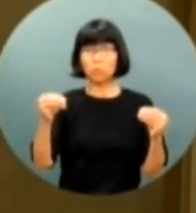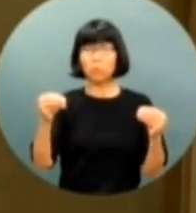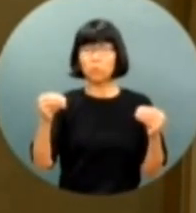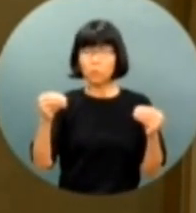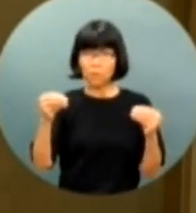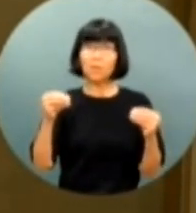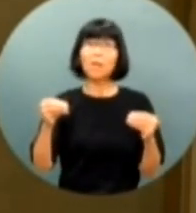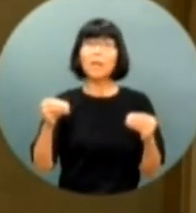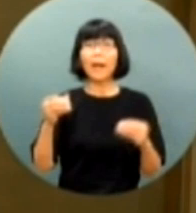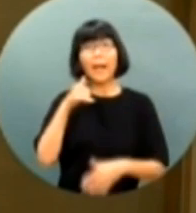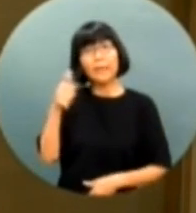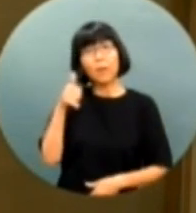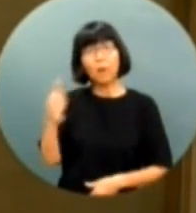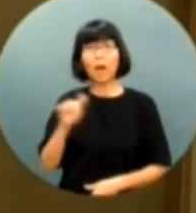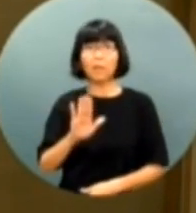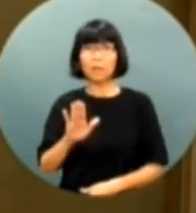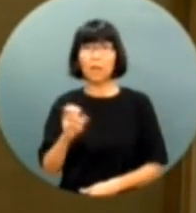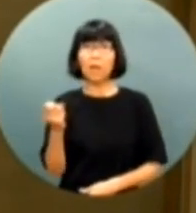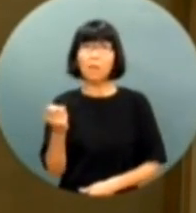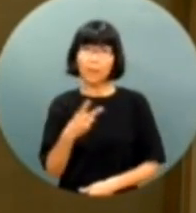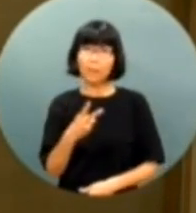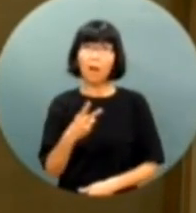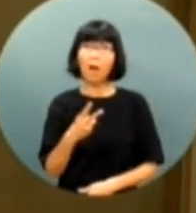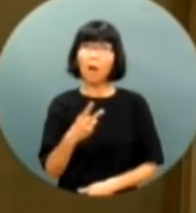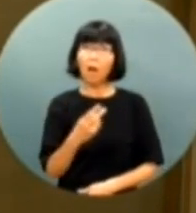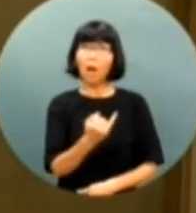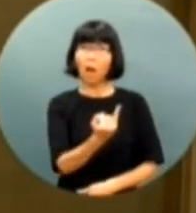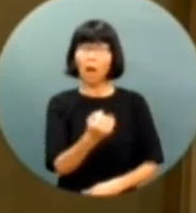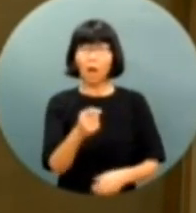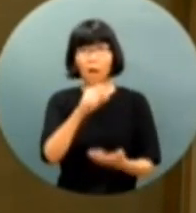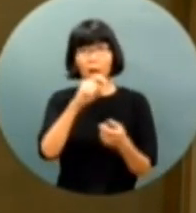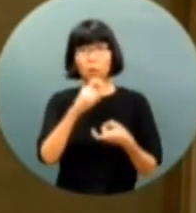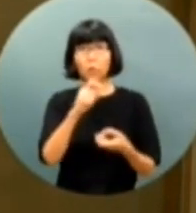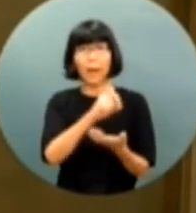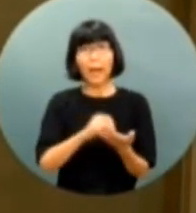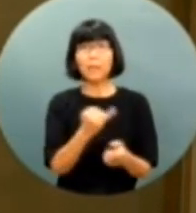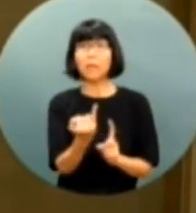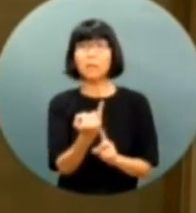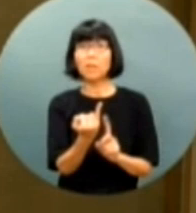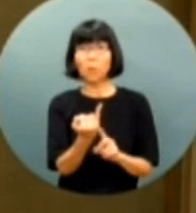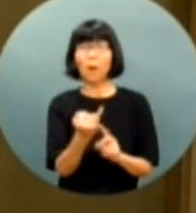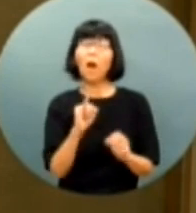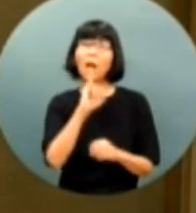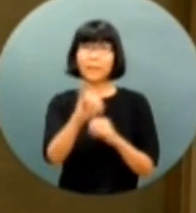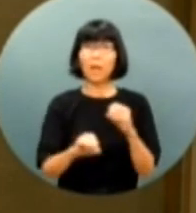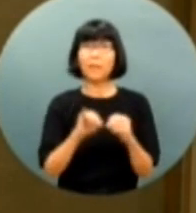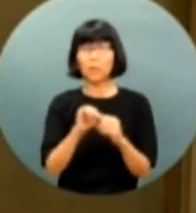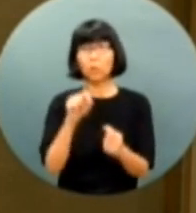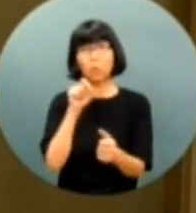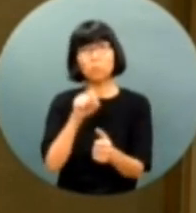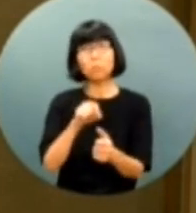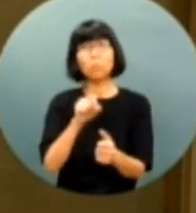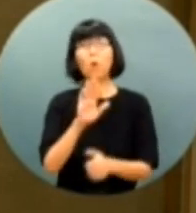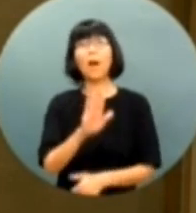謗中傷、また議論を吹っかけられるというようなことがありまして、午前中の常田議員の話もありましたが、こういったまさに実害も出